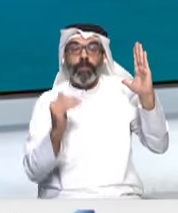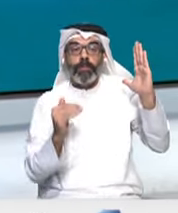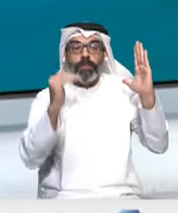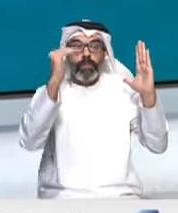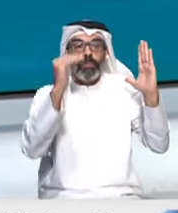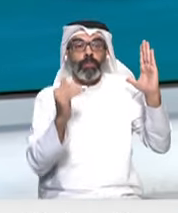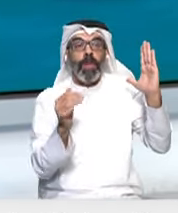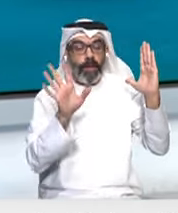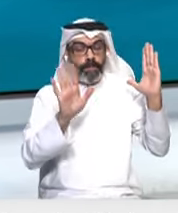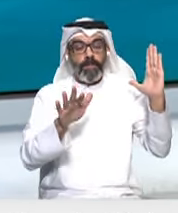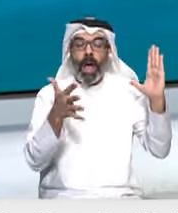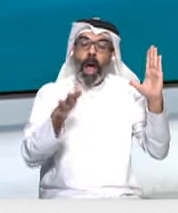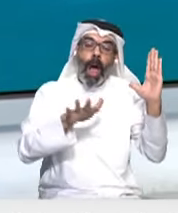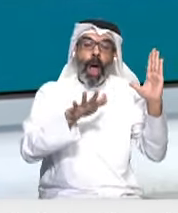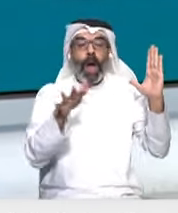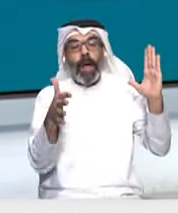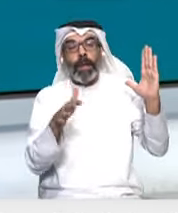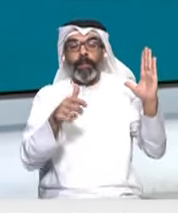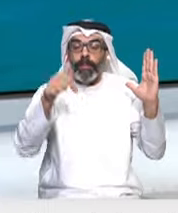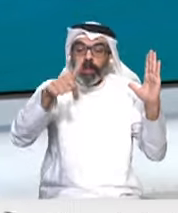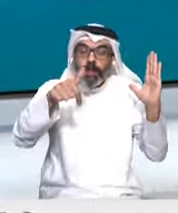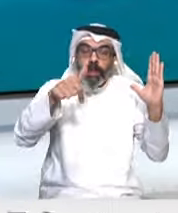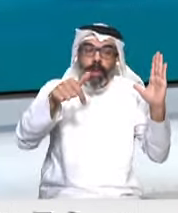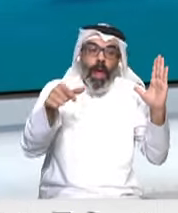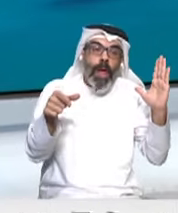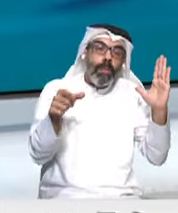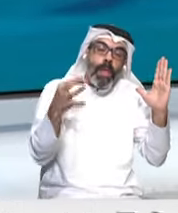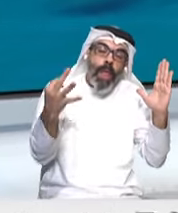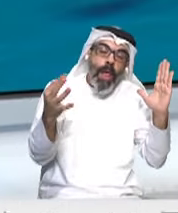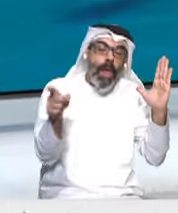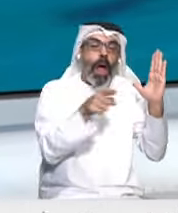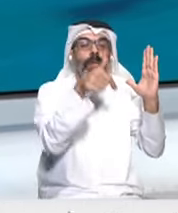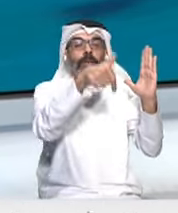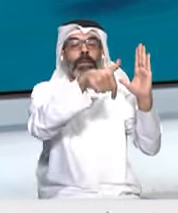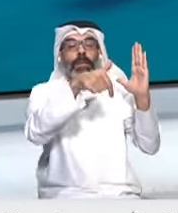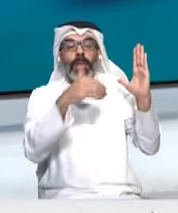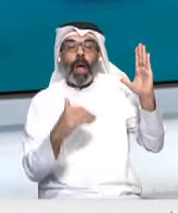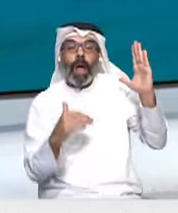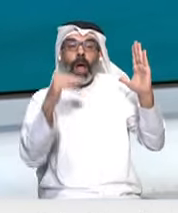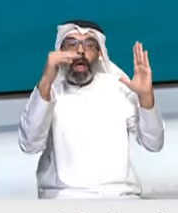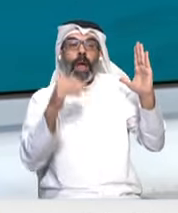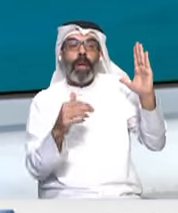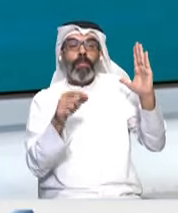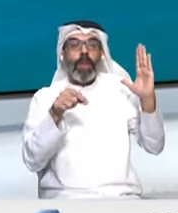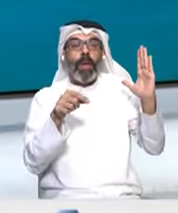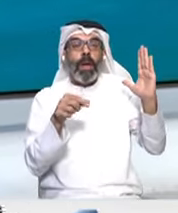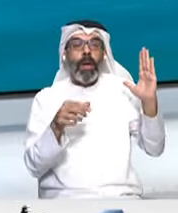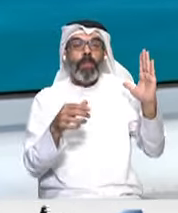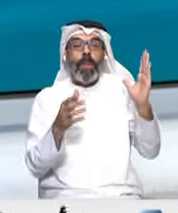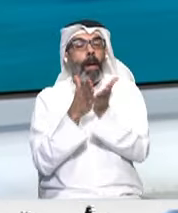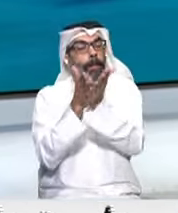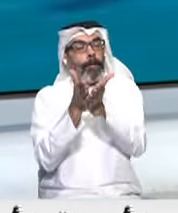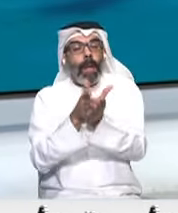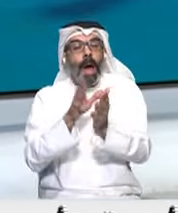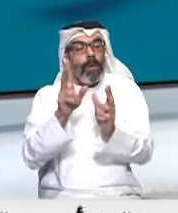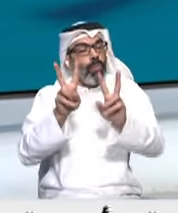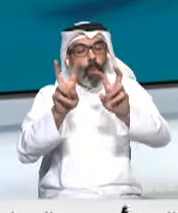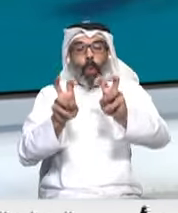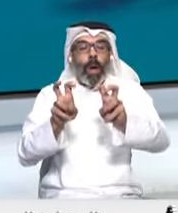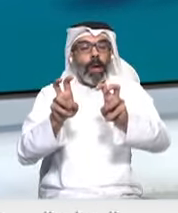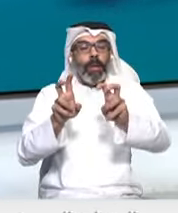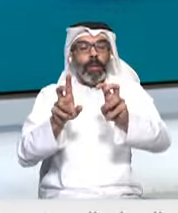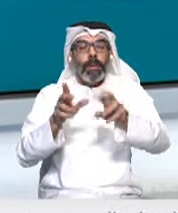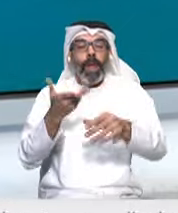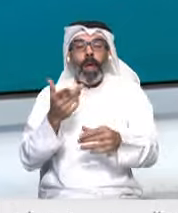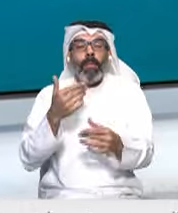عالي الموج من 3 إلى 6 قدم، متوقع أن تستمر هذه الحالة إلى ساعات الليل، ما ننصح بممارسة الأنشطة البحرية خاصة مع نشاط